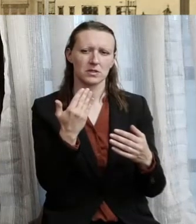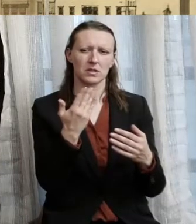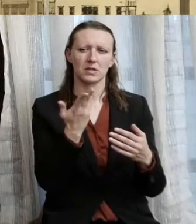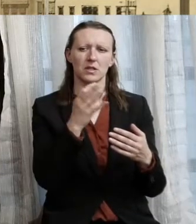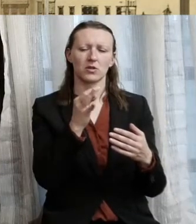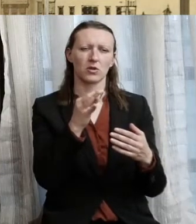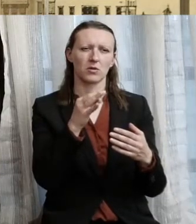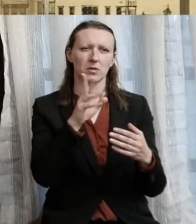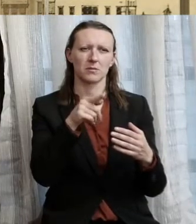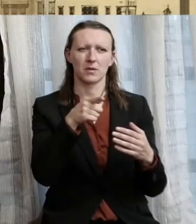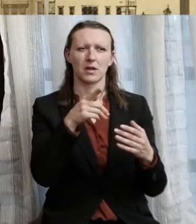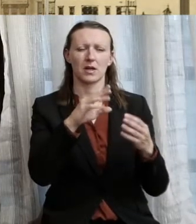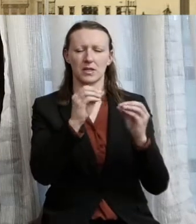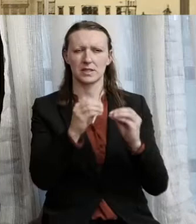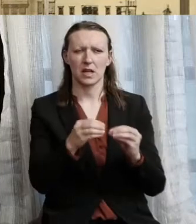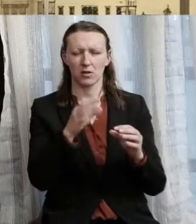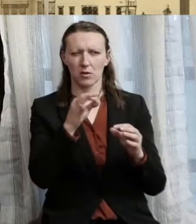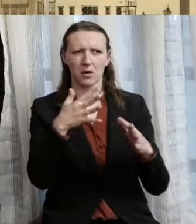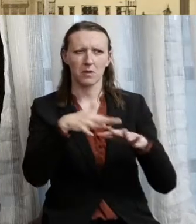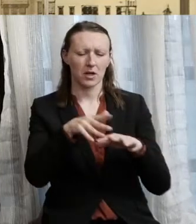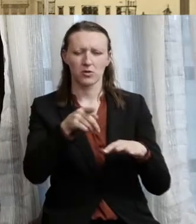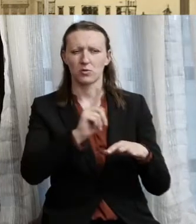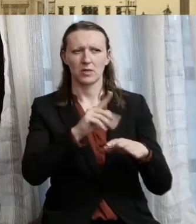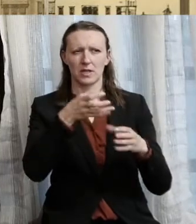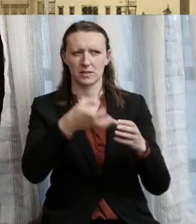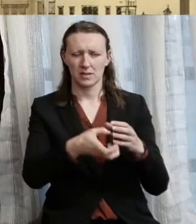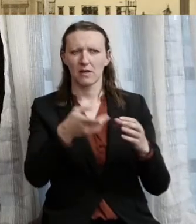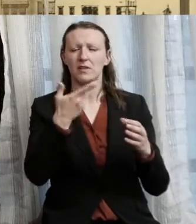gdje je dobro pokrivena sa instalacijama.